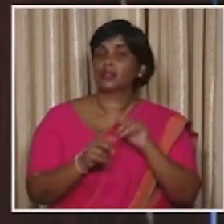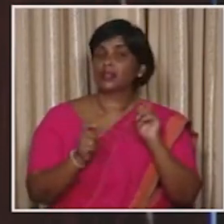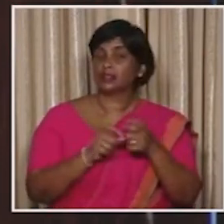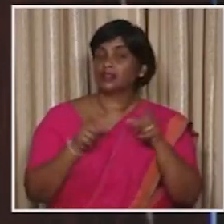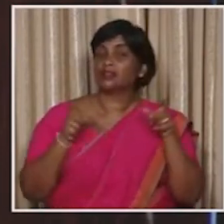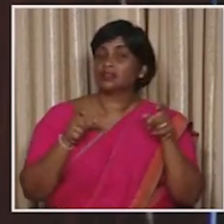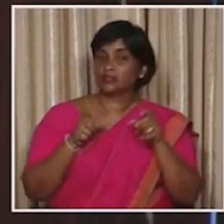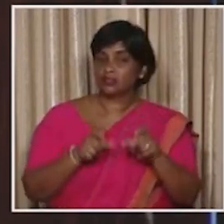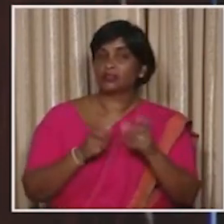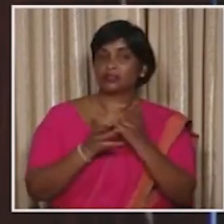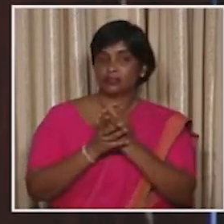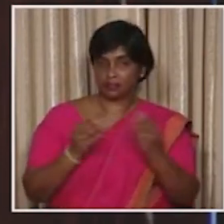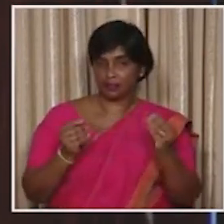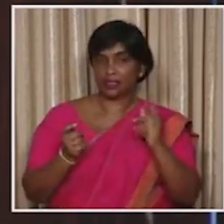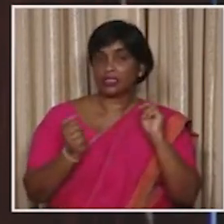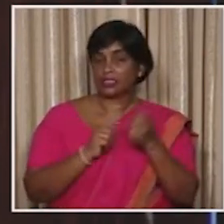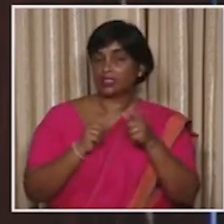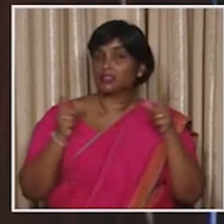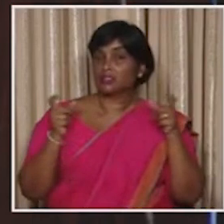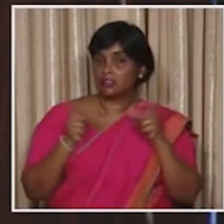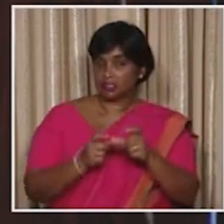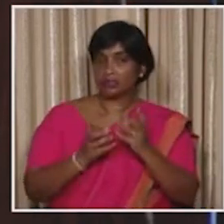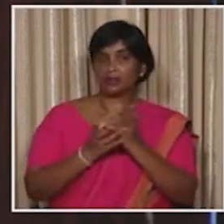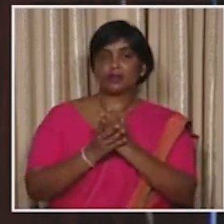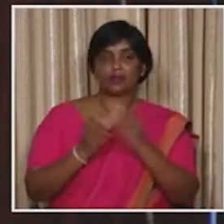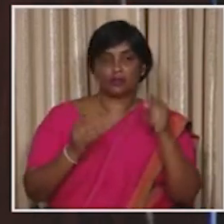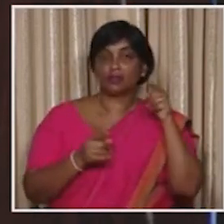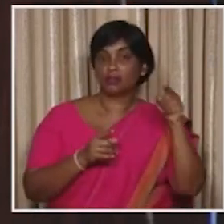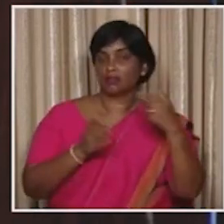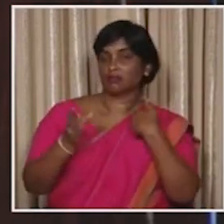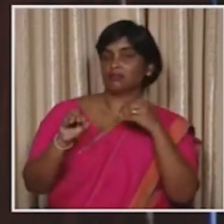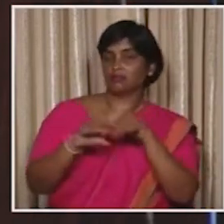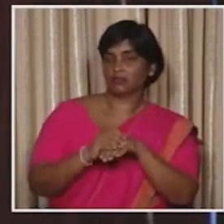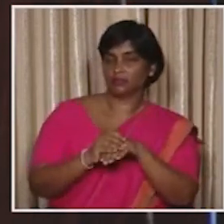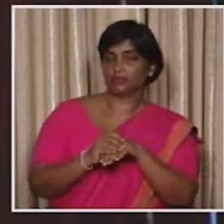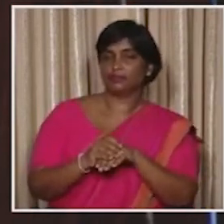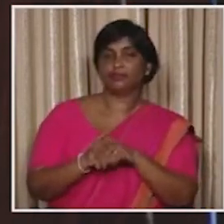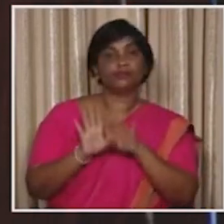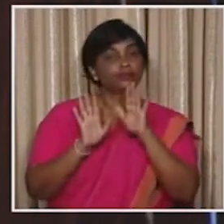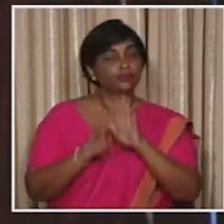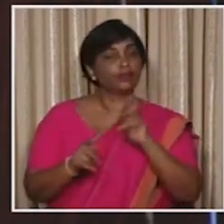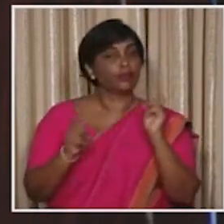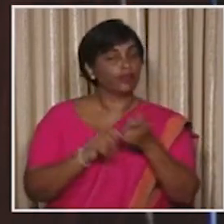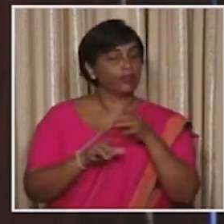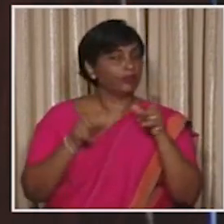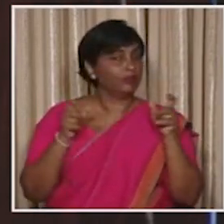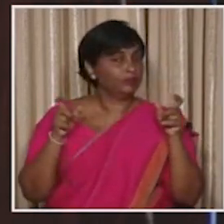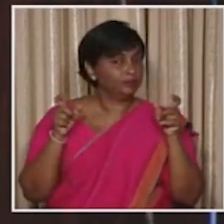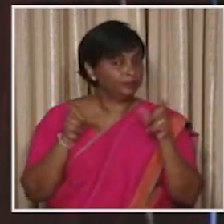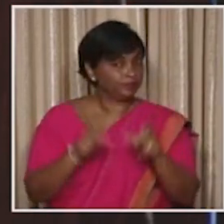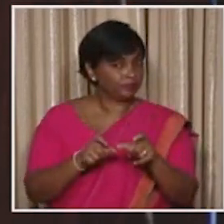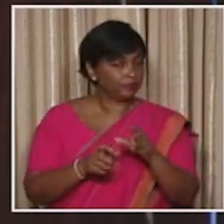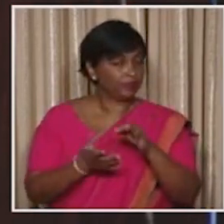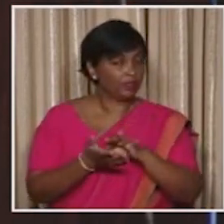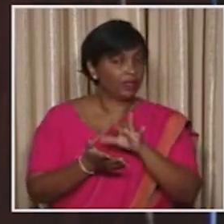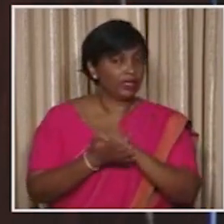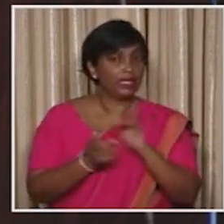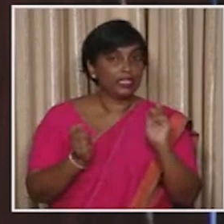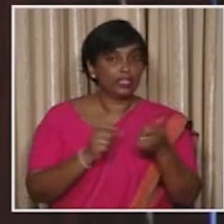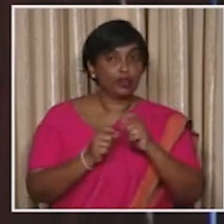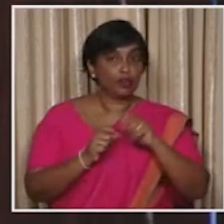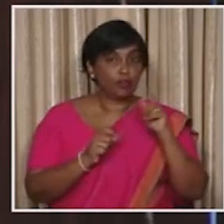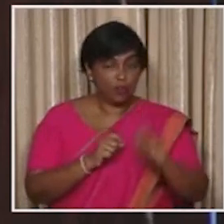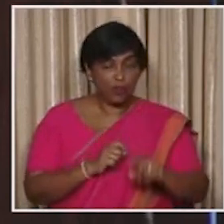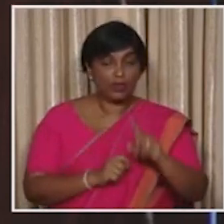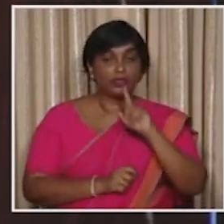තානම අයින් කරගන්න. ක්‍රිකට් තානම් කරප එක අයින් කරගන්න තමයි එතුමා මැදිහත් වෙලා තියෙන්නේ. හැබැයි ක්‍රිකට් තානම දැම්මේ ක්‍රිකට් බෝඩ් එකේ ඉල්ලින්